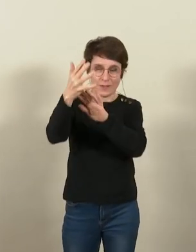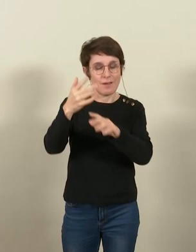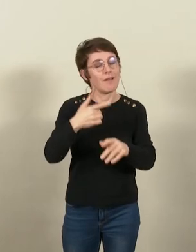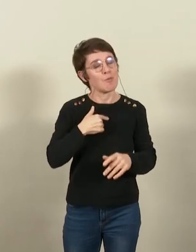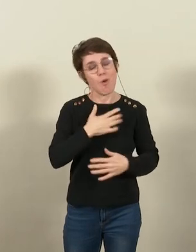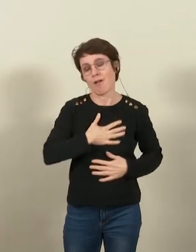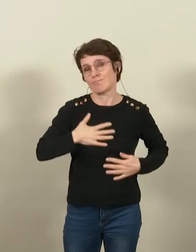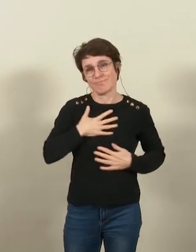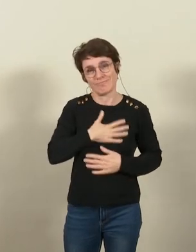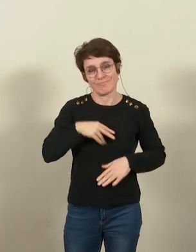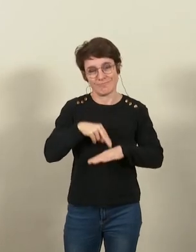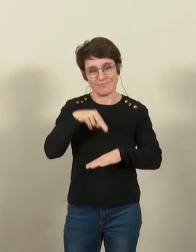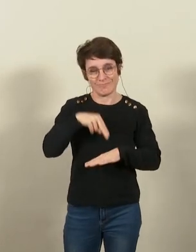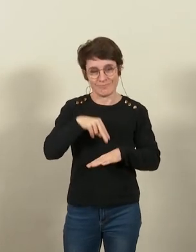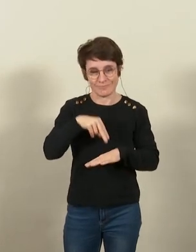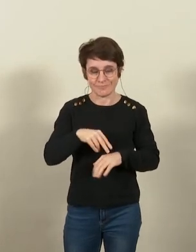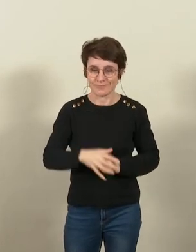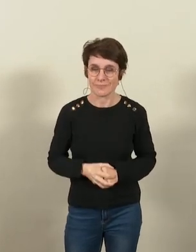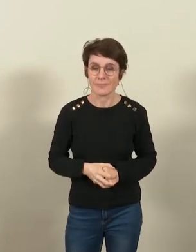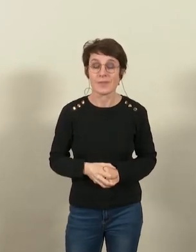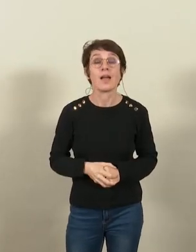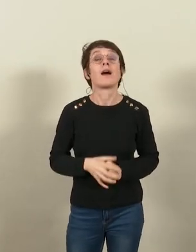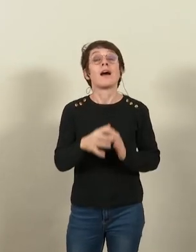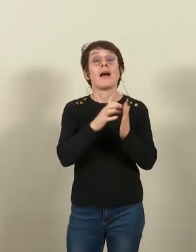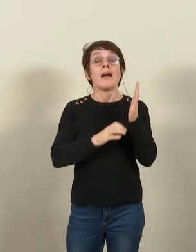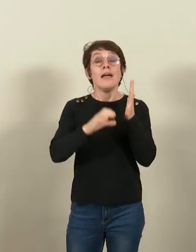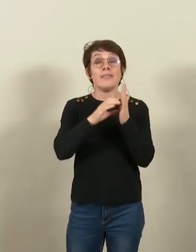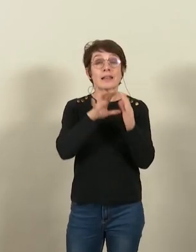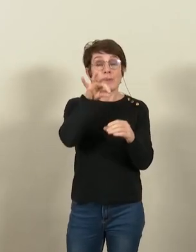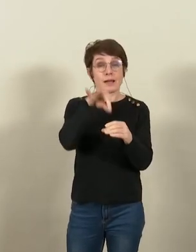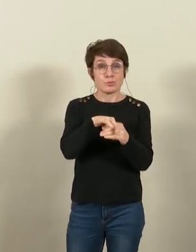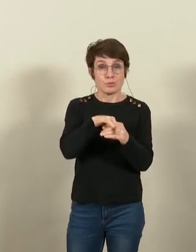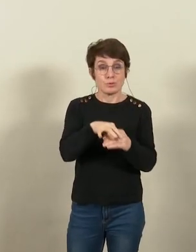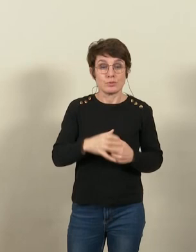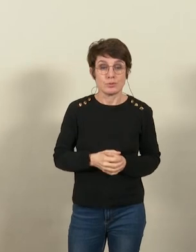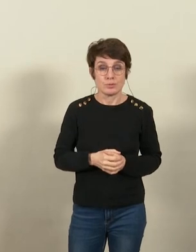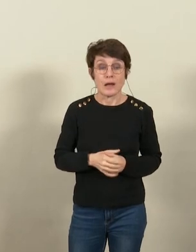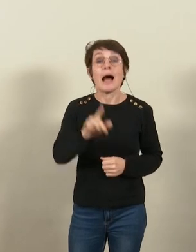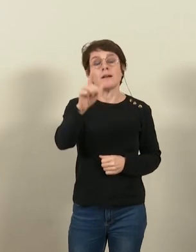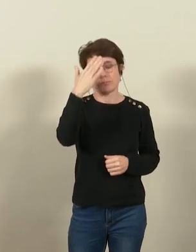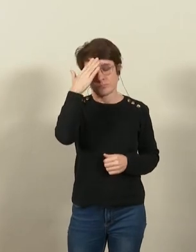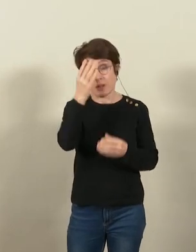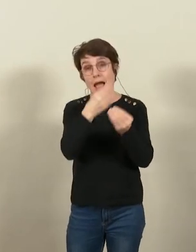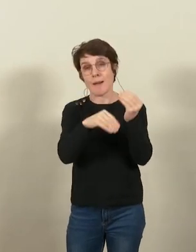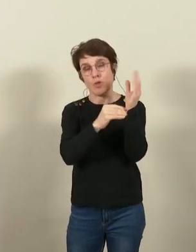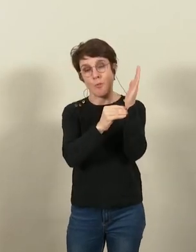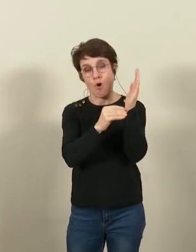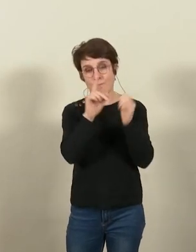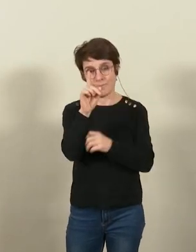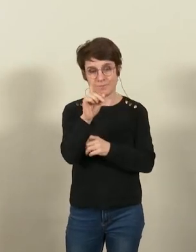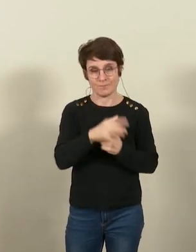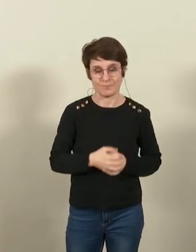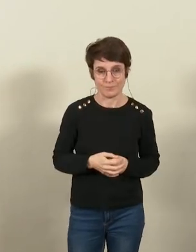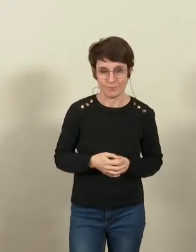suis ravi je mets au voix cette délibération ah oui un amendement de l'exécutif pardon euh